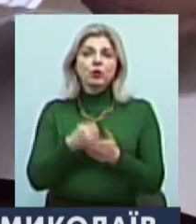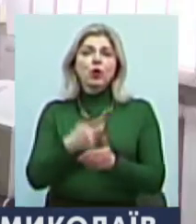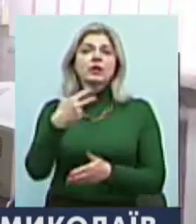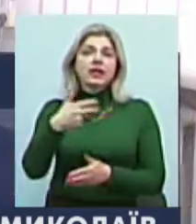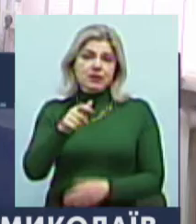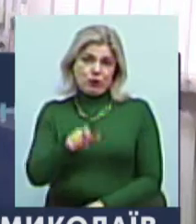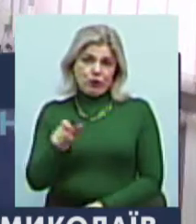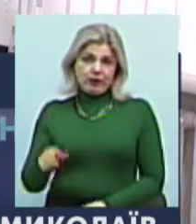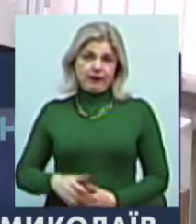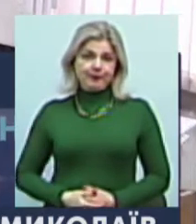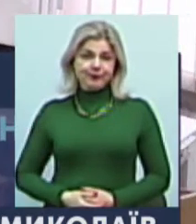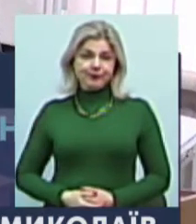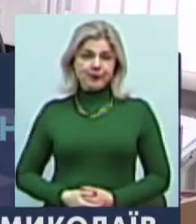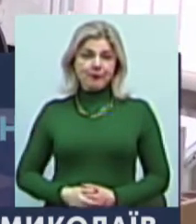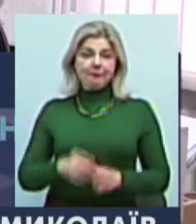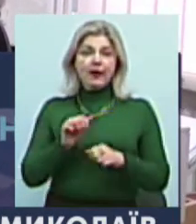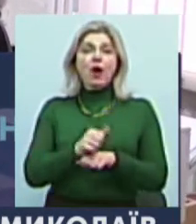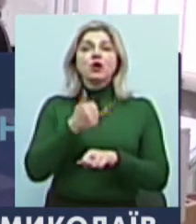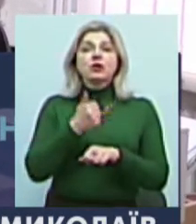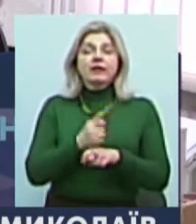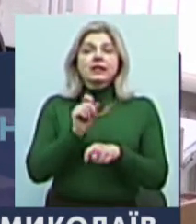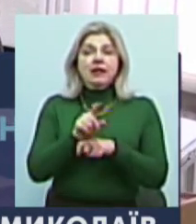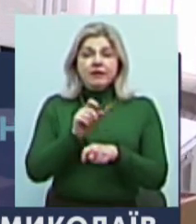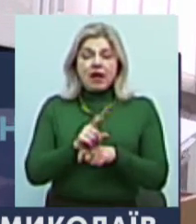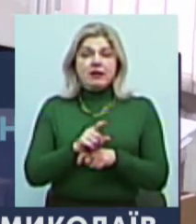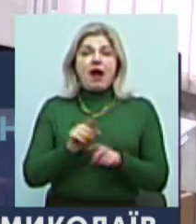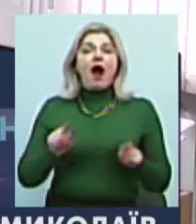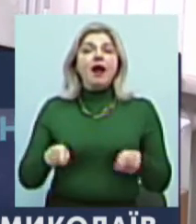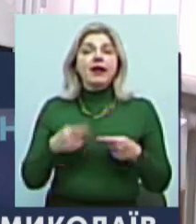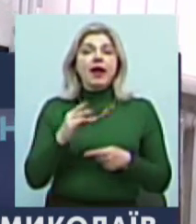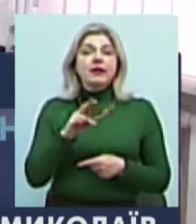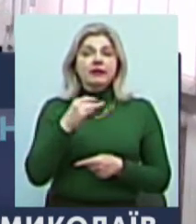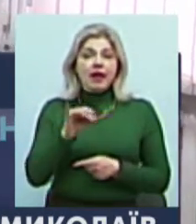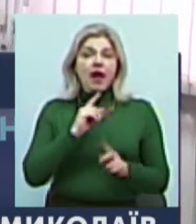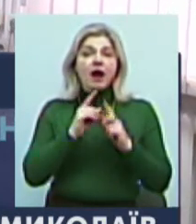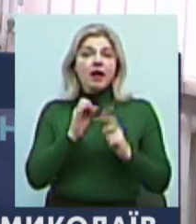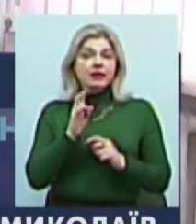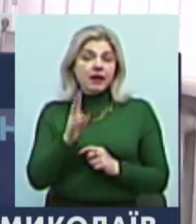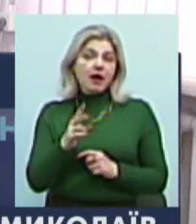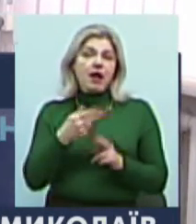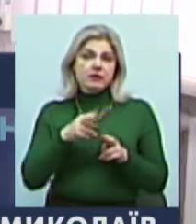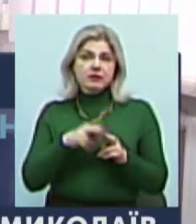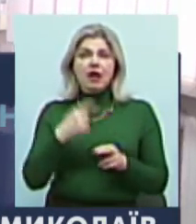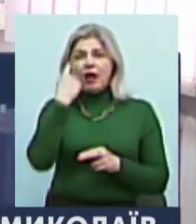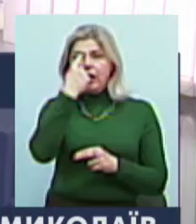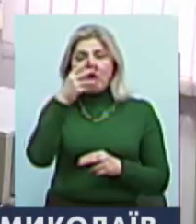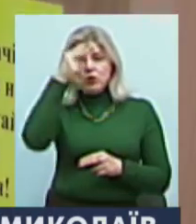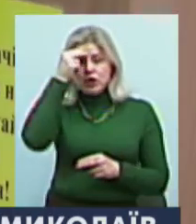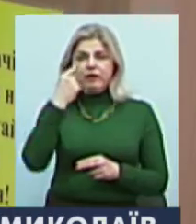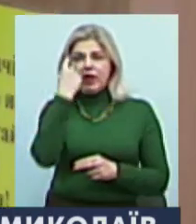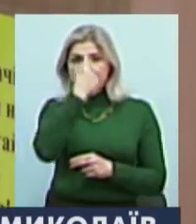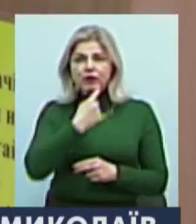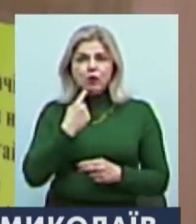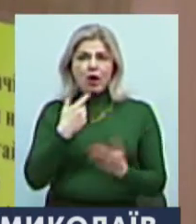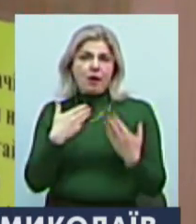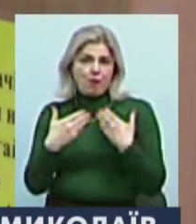людей. Основне завдання кар'єрного радника – це якісне дослідження особливих потреб, індивідуальності кожного нашого клієнта.